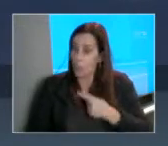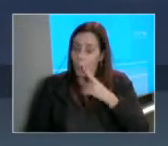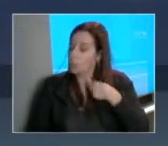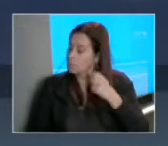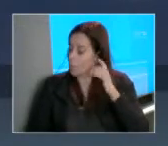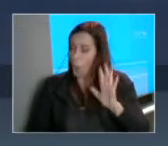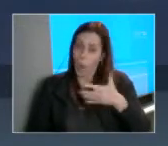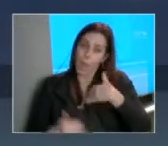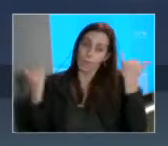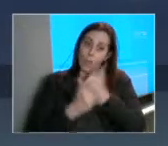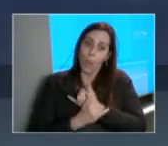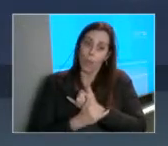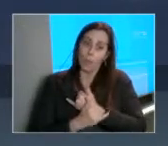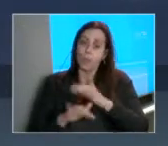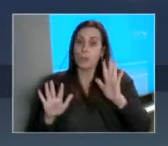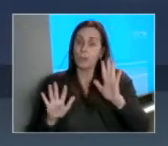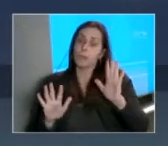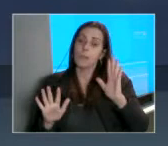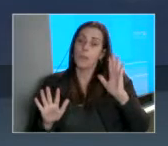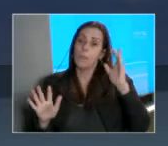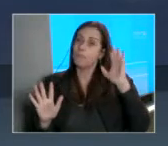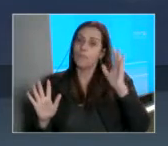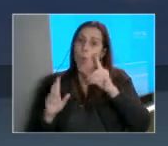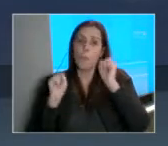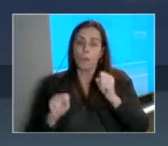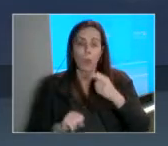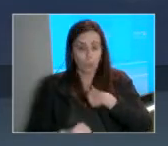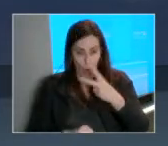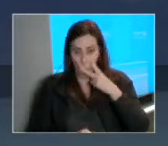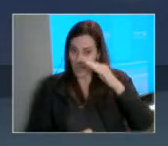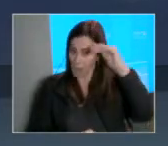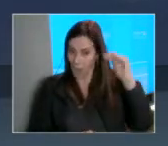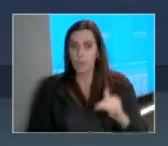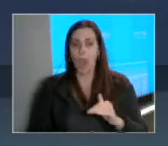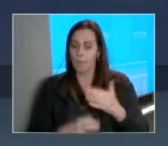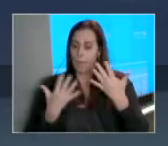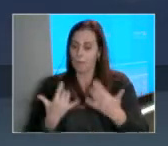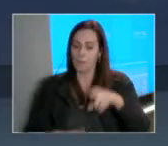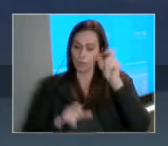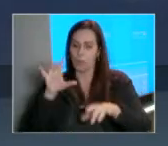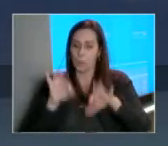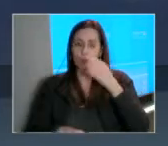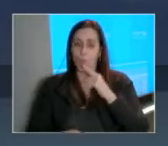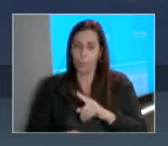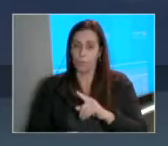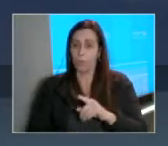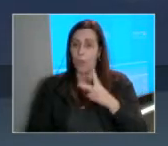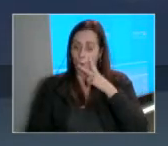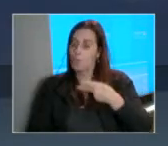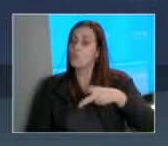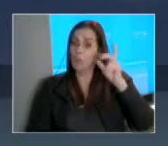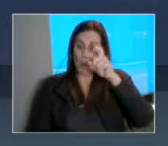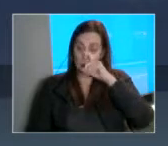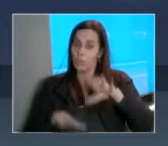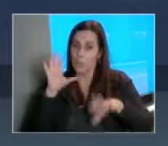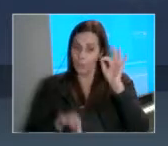מה אני שומע, ויכול להיות שאני טועה. עוד הפעם, זה הספקולציה. הספקולציה שלי, א', אני רואה ירידה מהותית בקרב האוכלוסייה היהודית, בית אני רואה עלייה מאוד